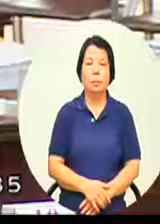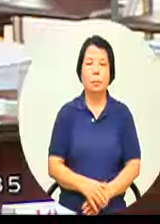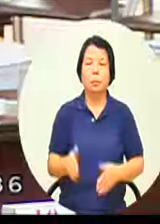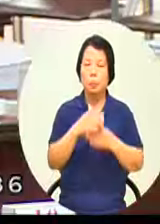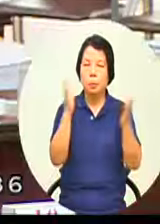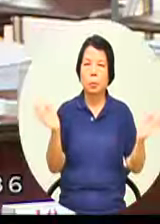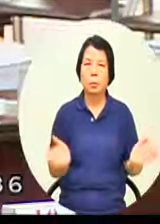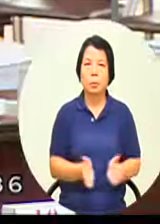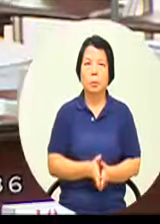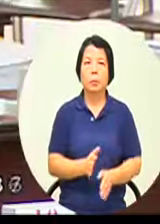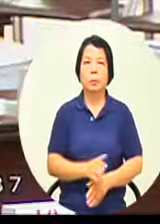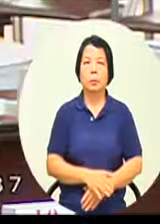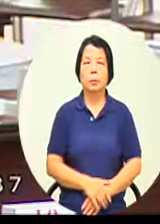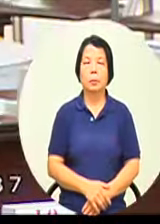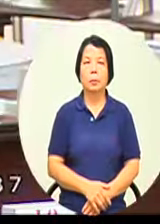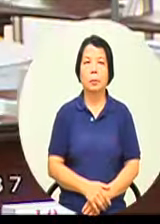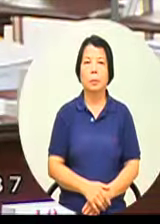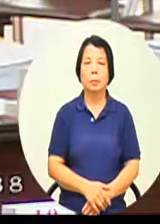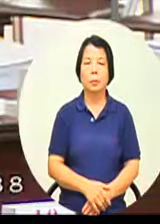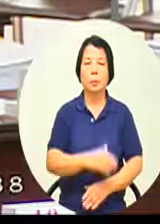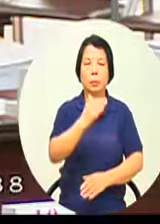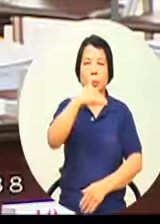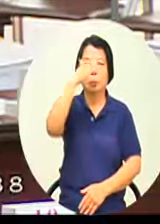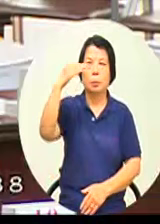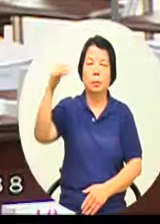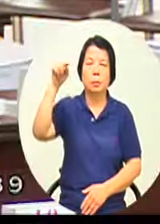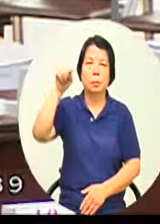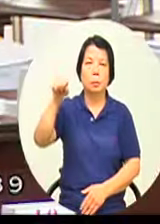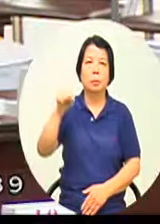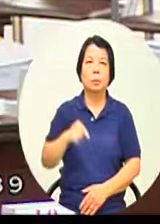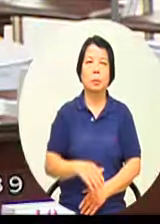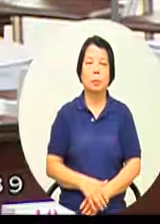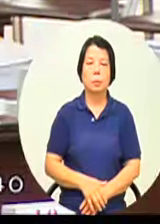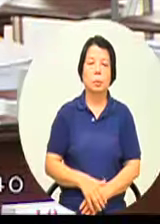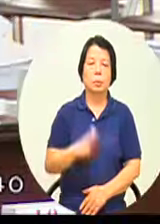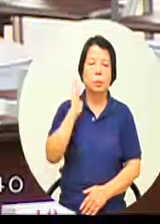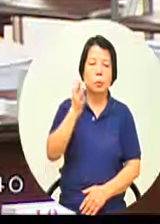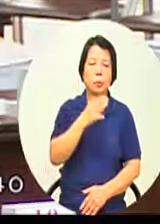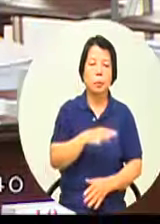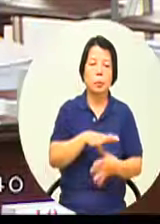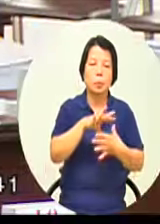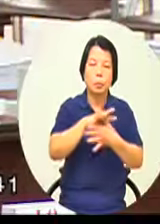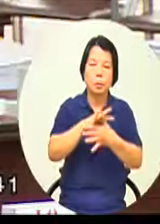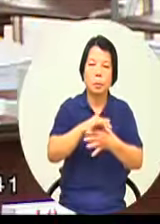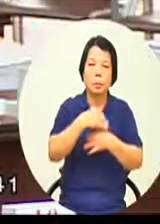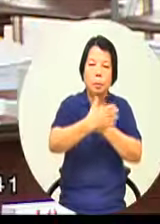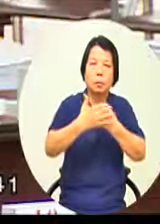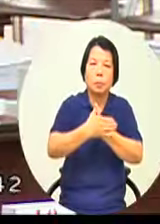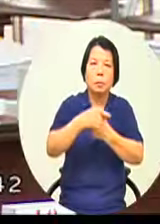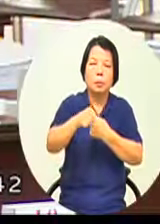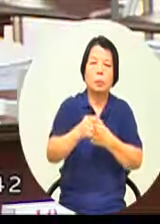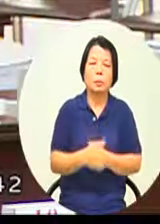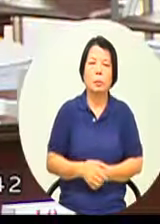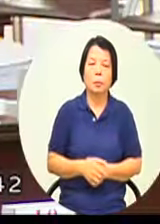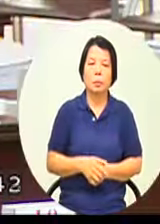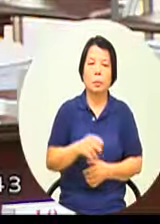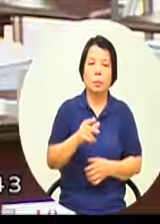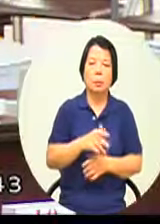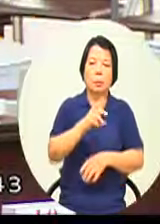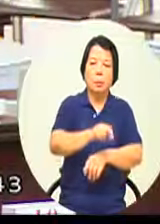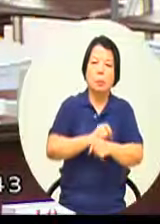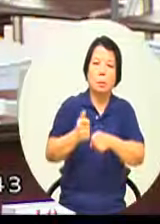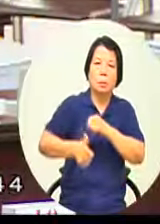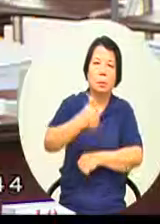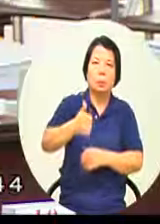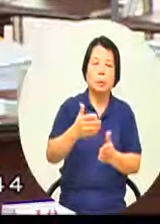迄、那个，甲山区啦，哦，咱的迄个水土保持啦，黄科长、黄国科长、黄国伟科长，对不对？我